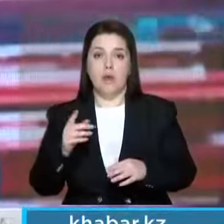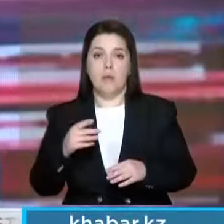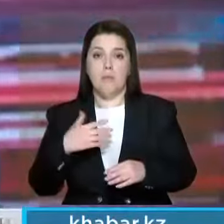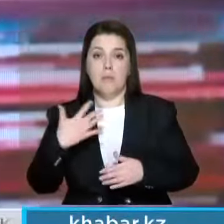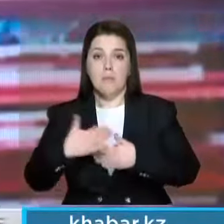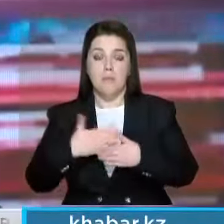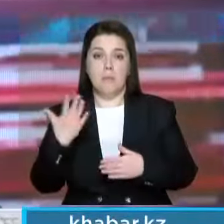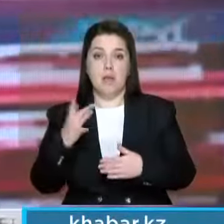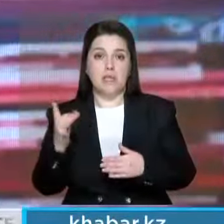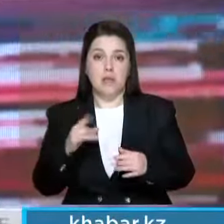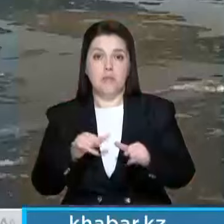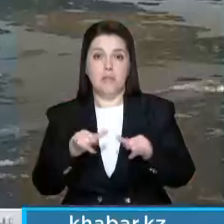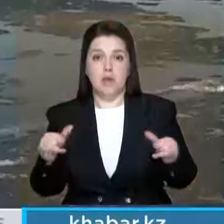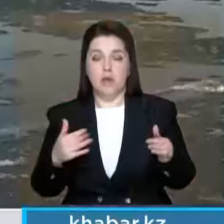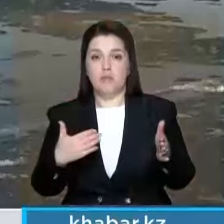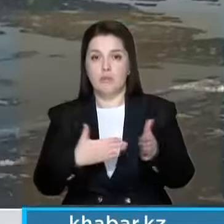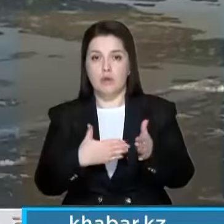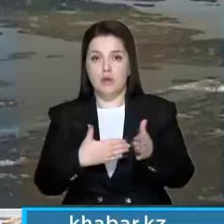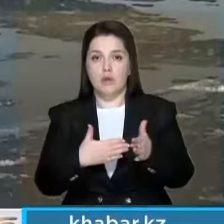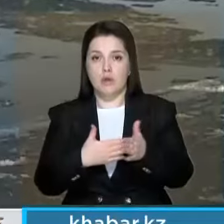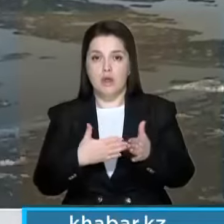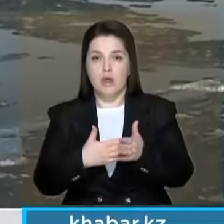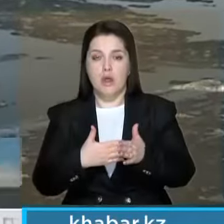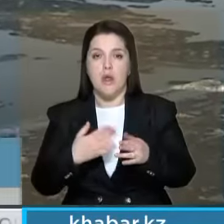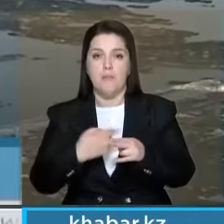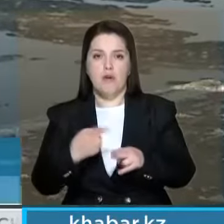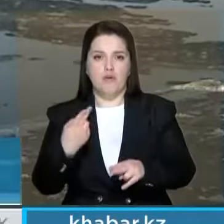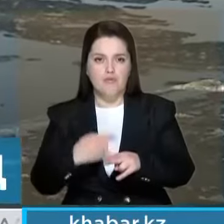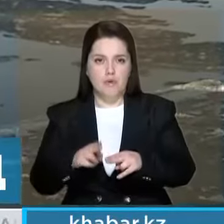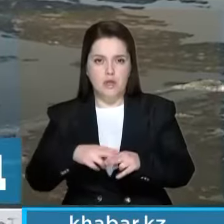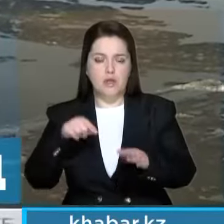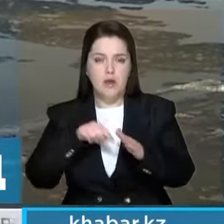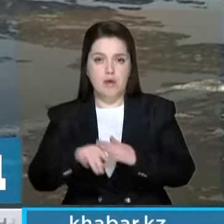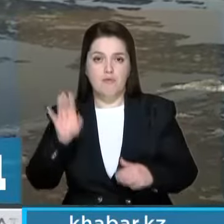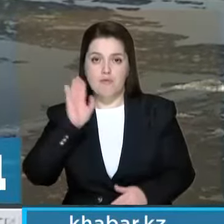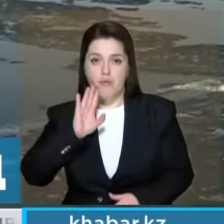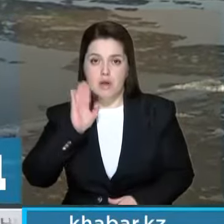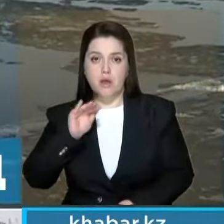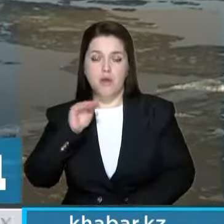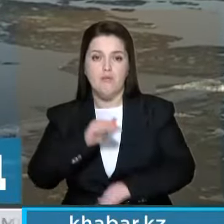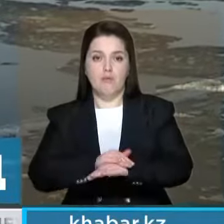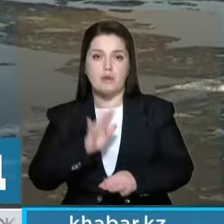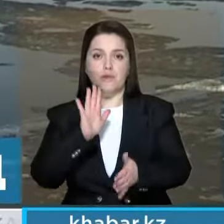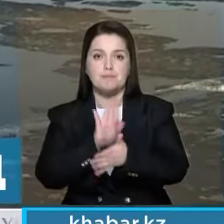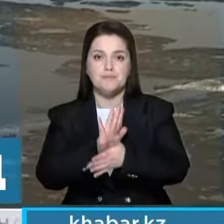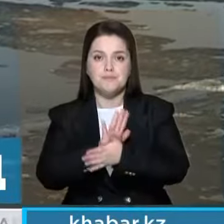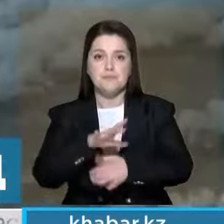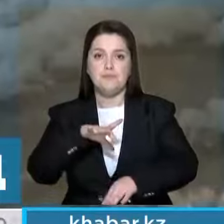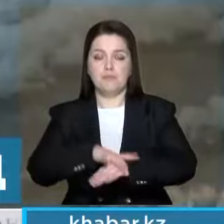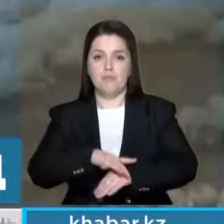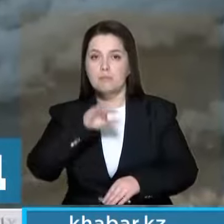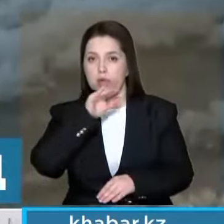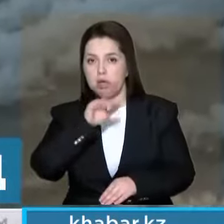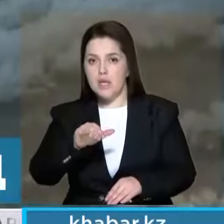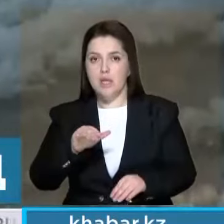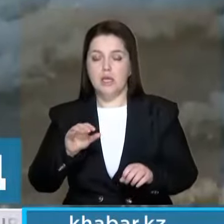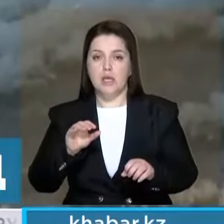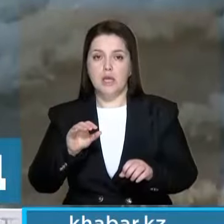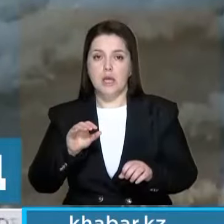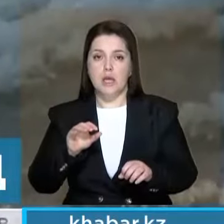почти в 5 раз превысили предельно допустимые концентрации вредных веществ в воде. Факт загрязнения окружающей среды выявили эксперты